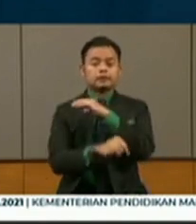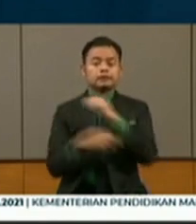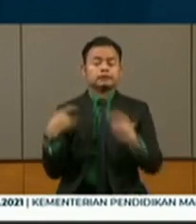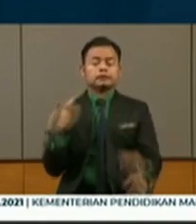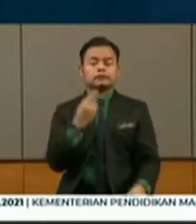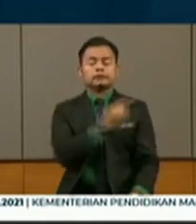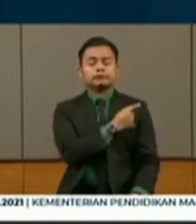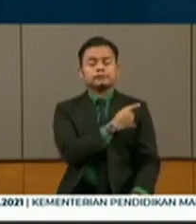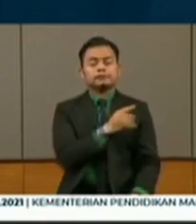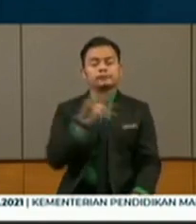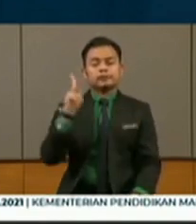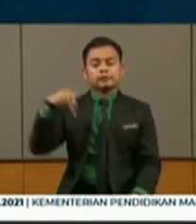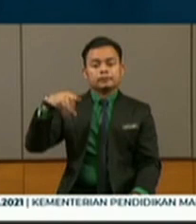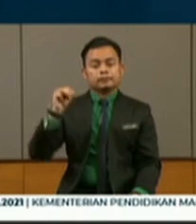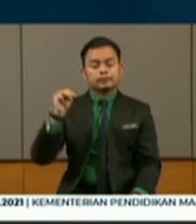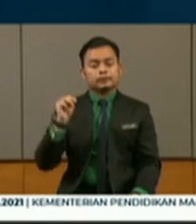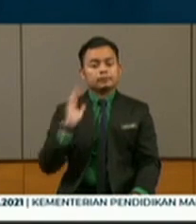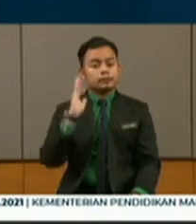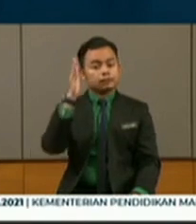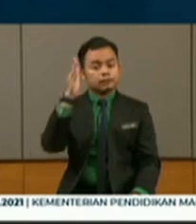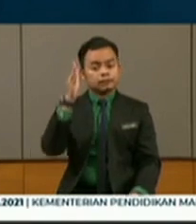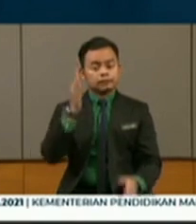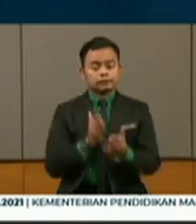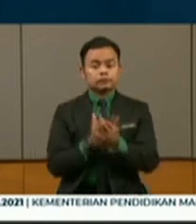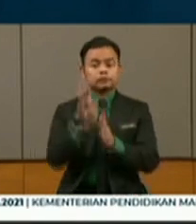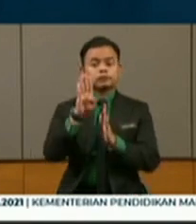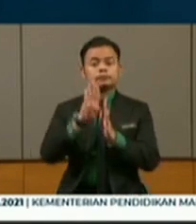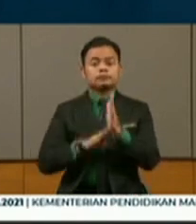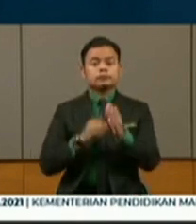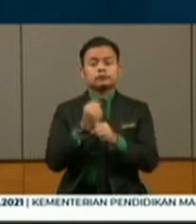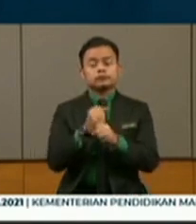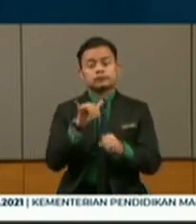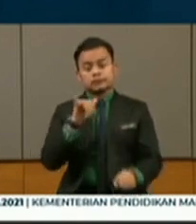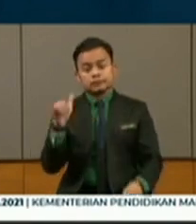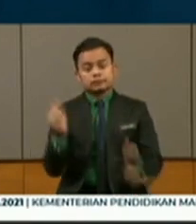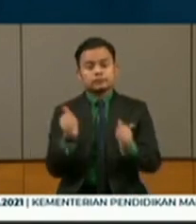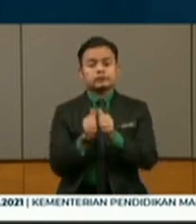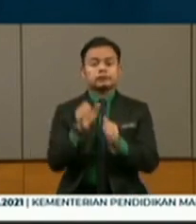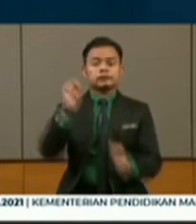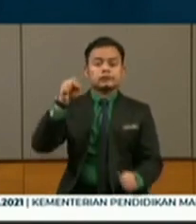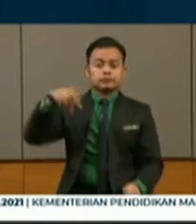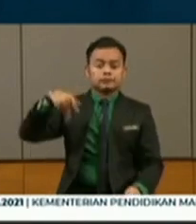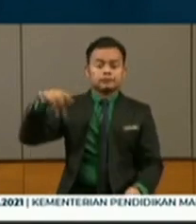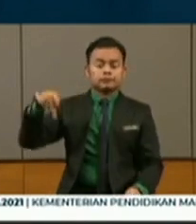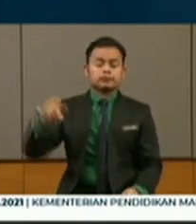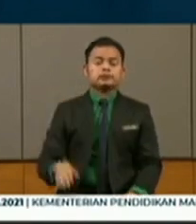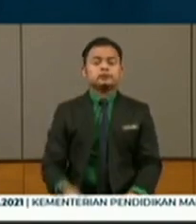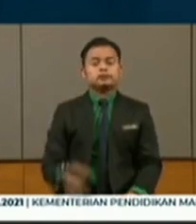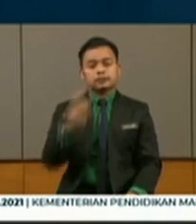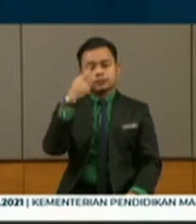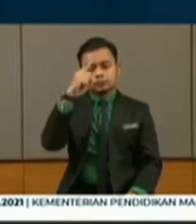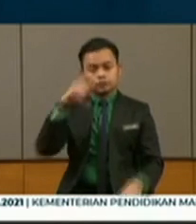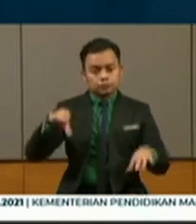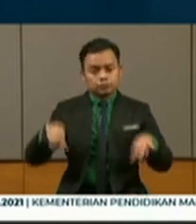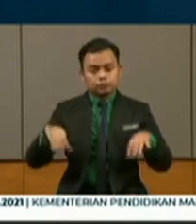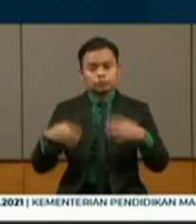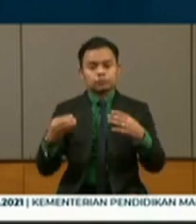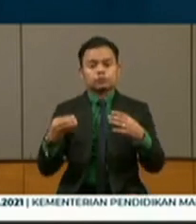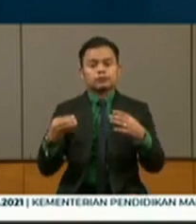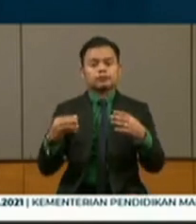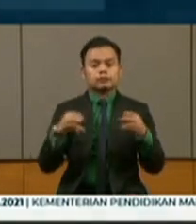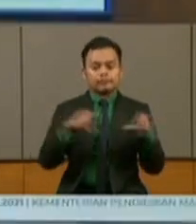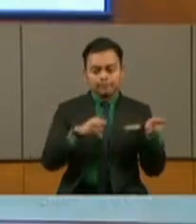kami di ke PM akan terus bekerja sama dengan SPP bagi memastikan supaya dapat melaksanakan perancangannya